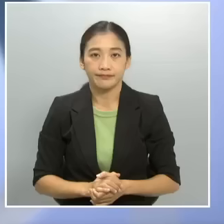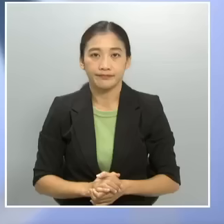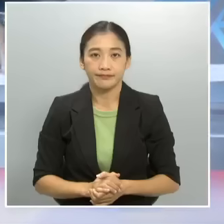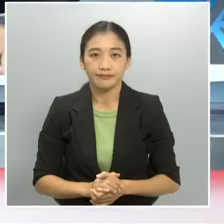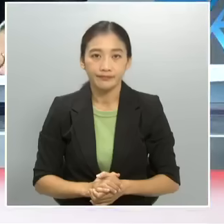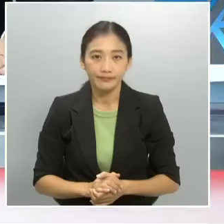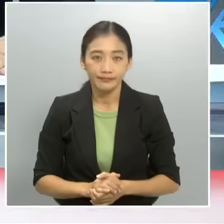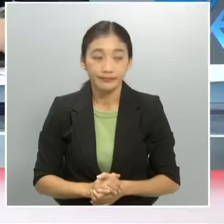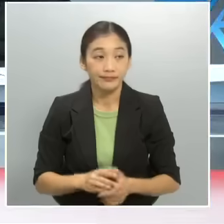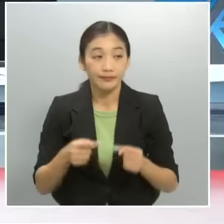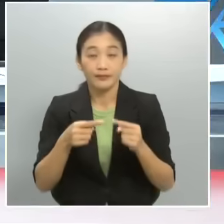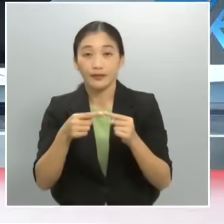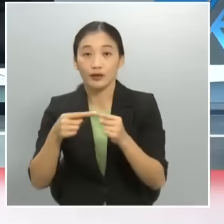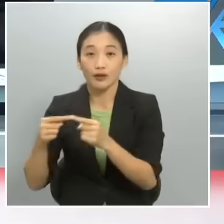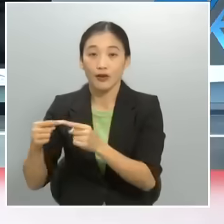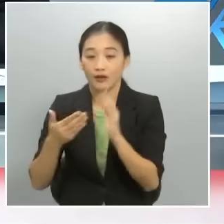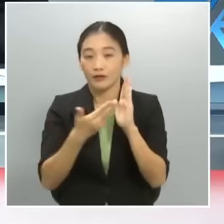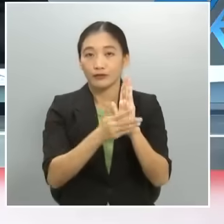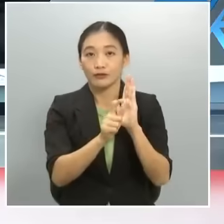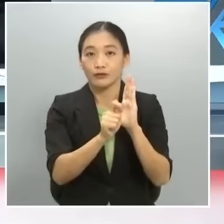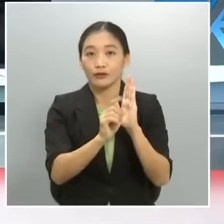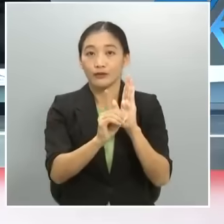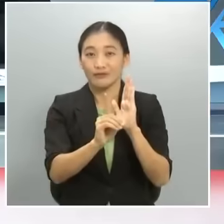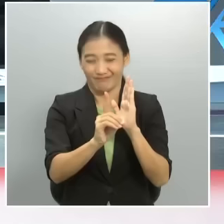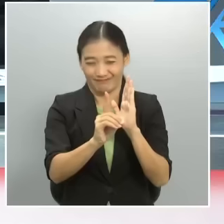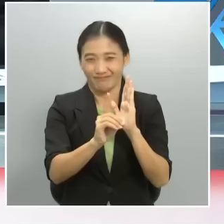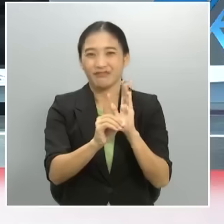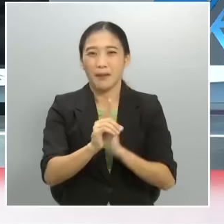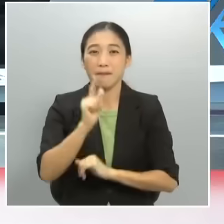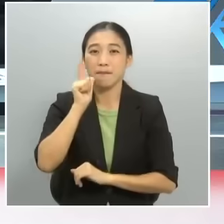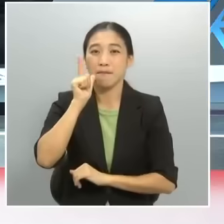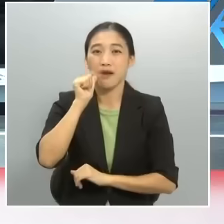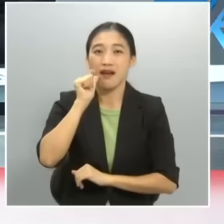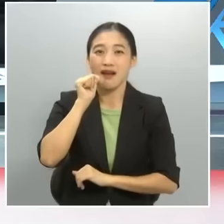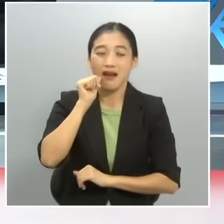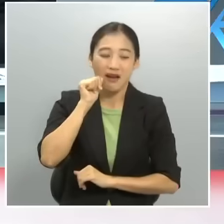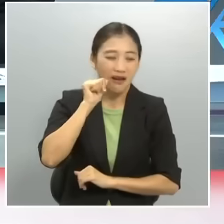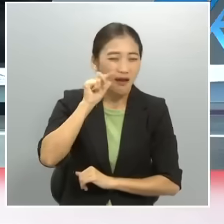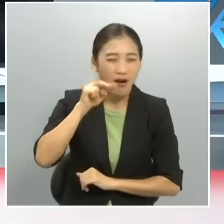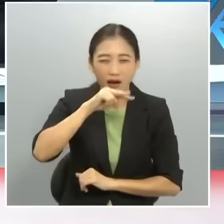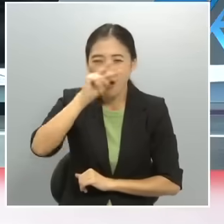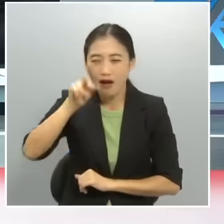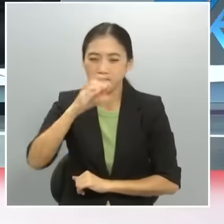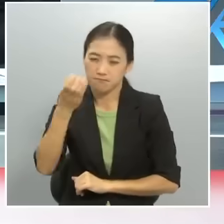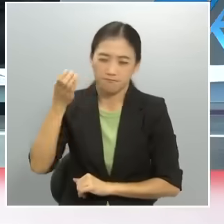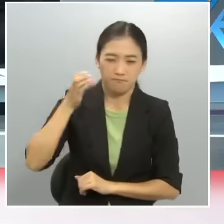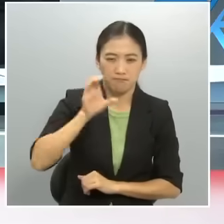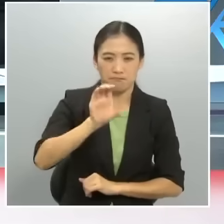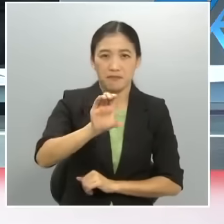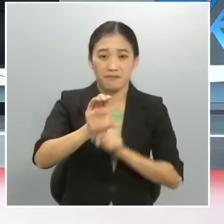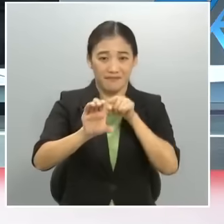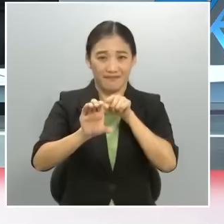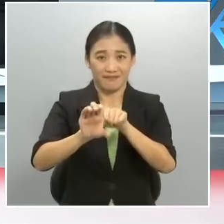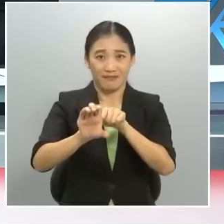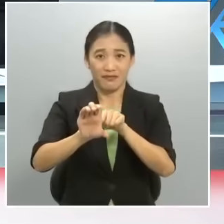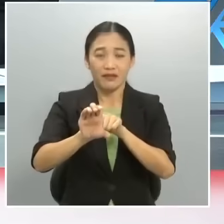ไปที่อุดรธานีค่ะกรณีของแม่ที่โพสต์ตามหาลูกสาววัย3ขวบนะคะมีผู้ชายมารับออกจากโรงเรียนห